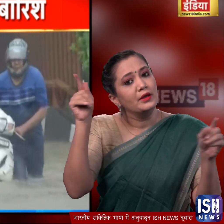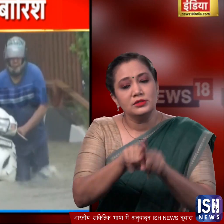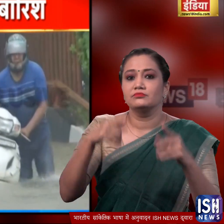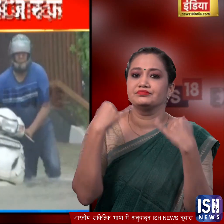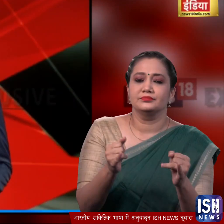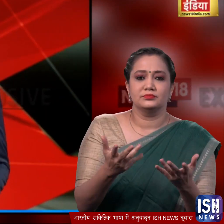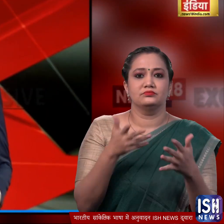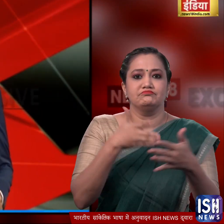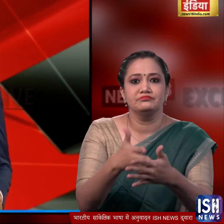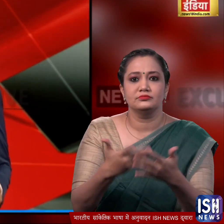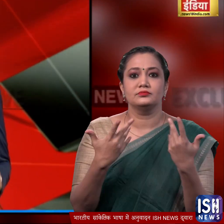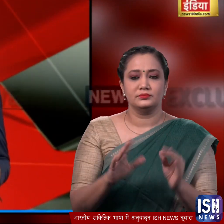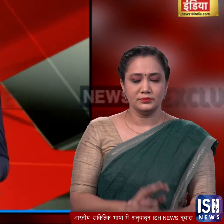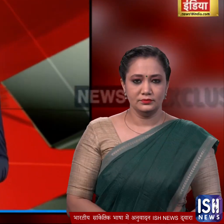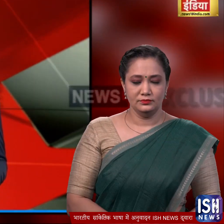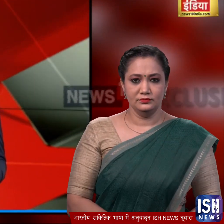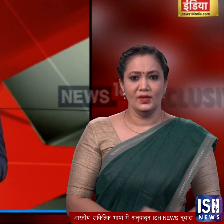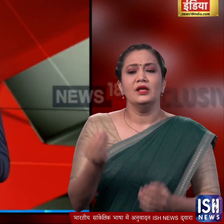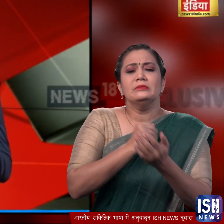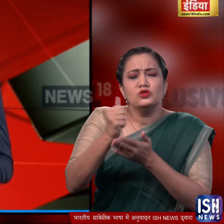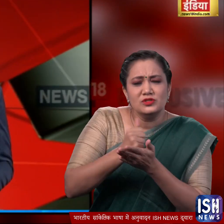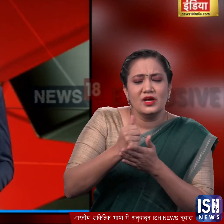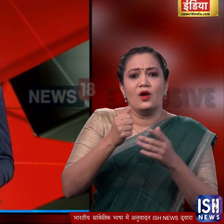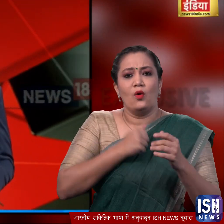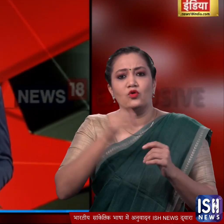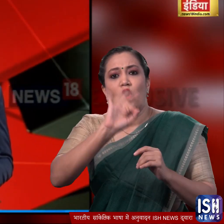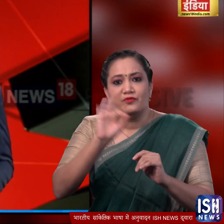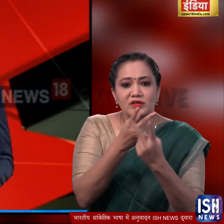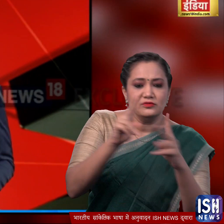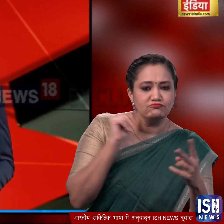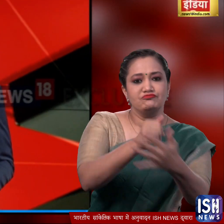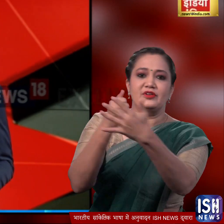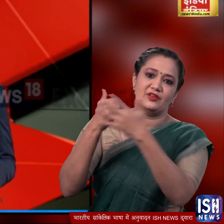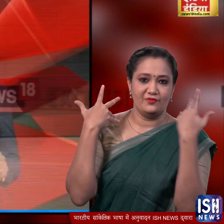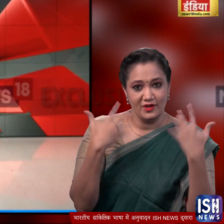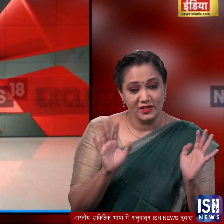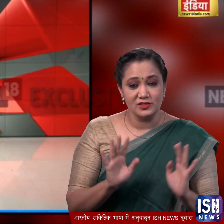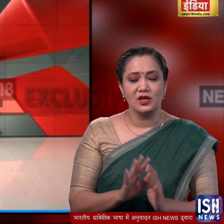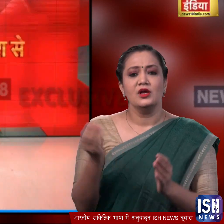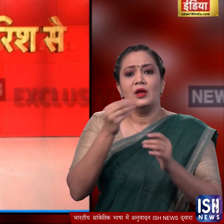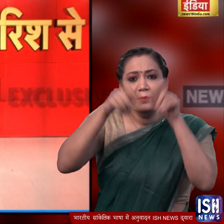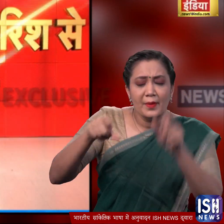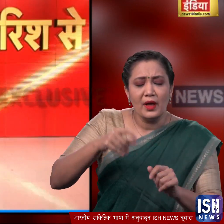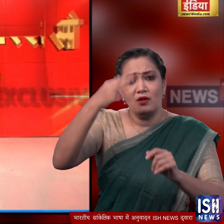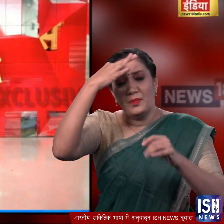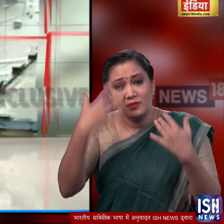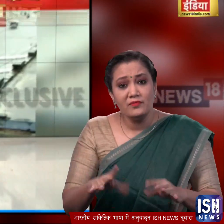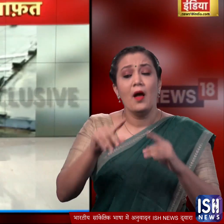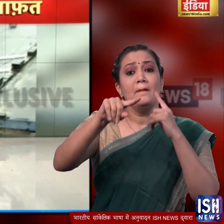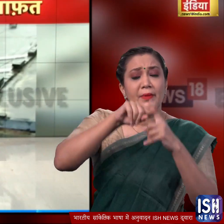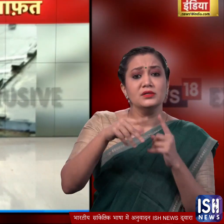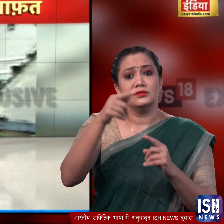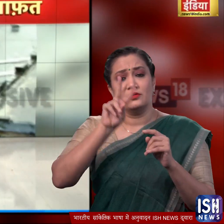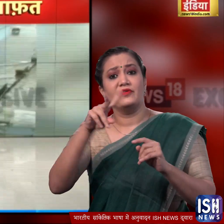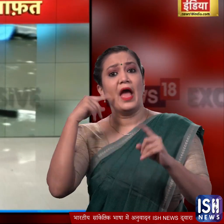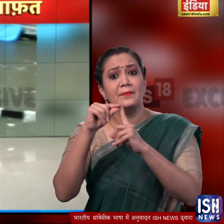हुआ। हालांकि ये लोग किसी तरह अपने दफ्तरों तक पहुंचने में कामयाब रहे। आम लोग तो इस बारिश से परेशान हुए ही, खास लोग भी नहीं